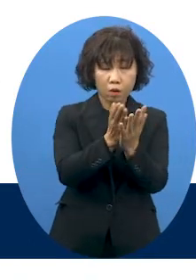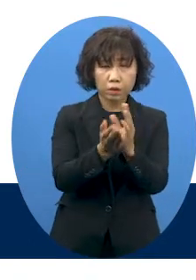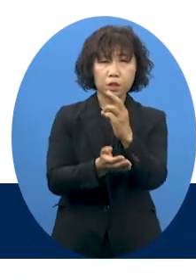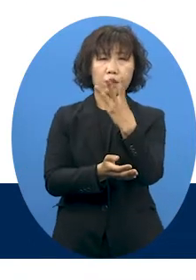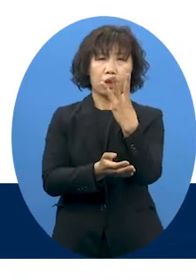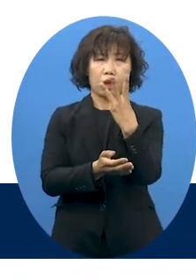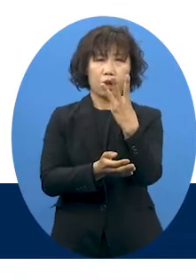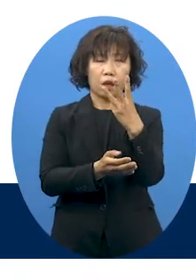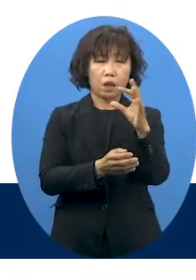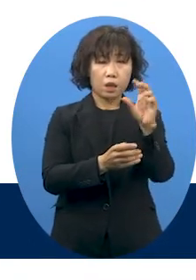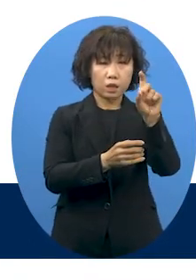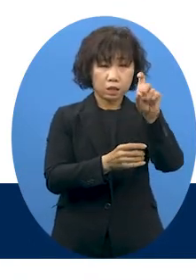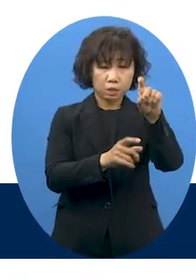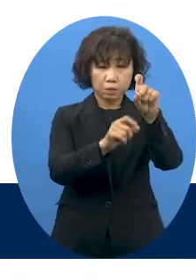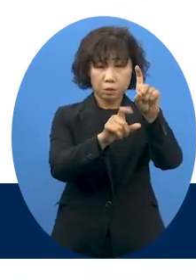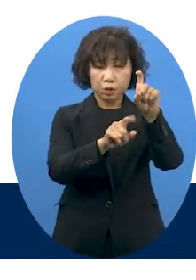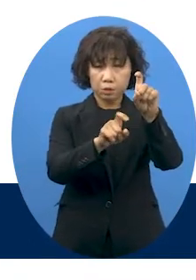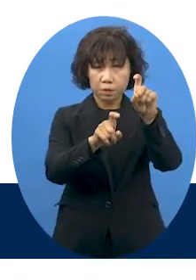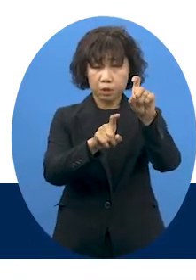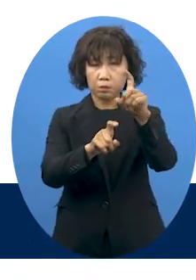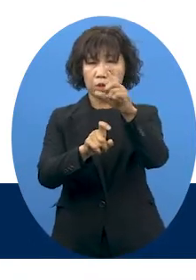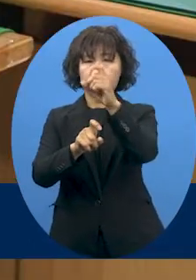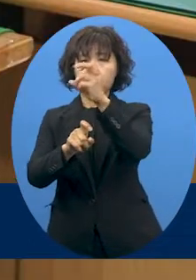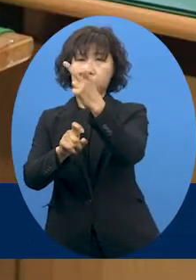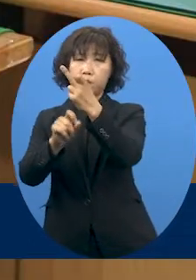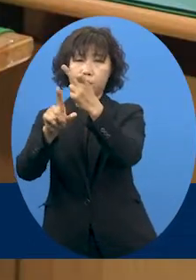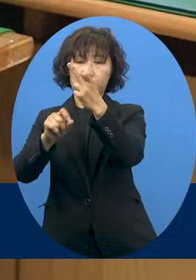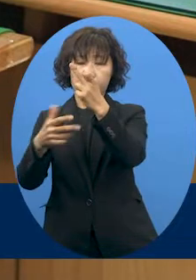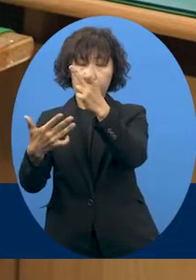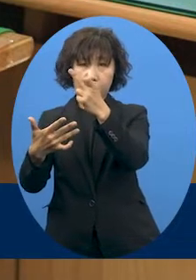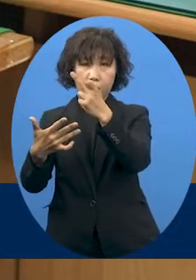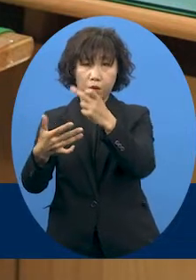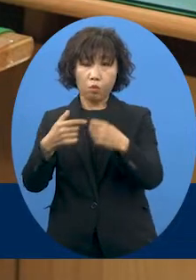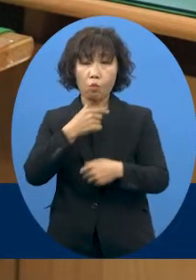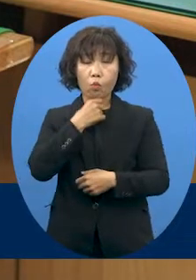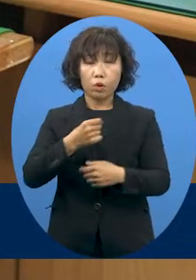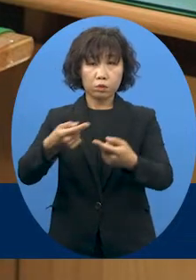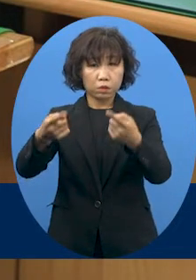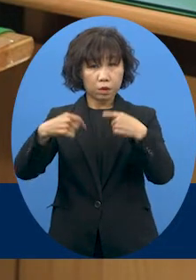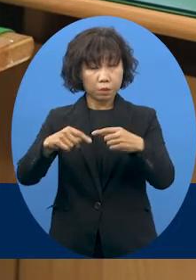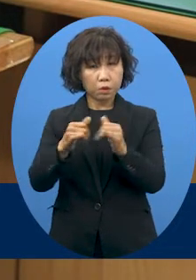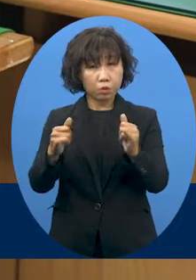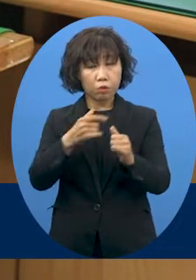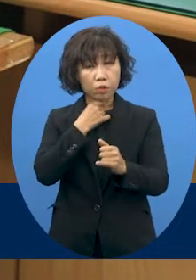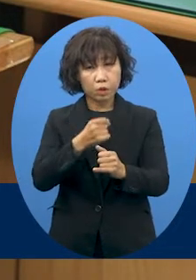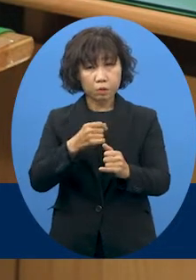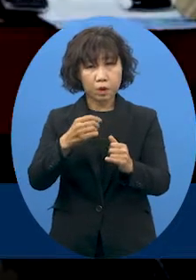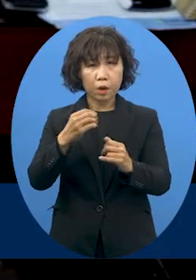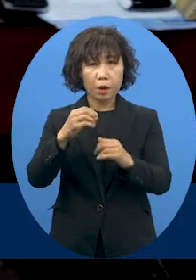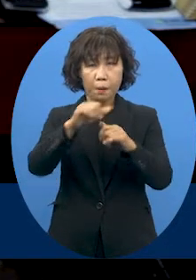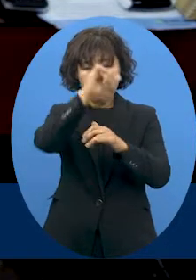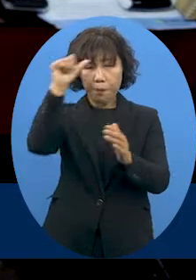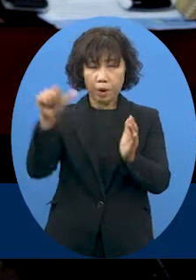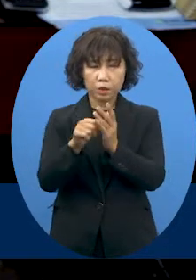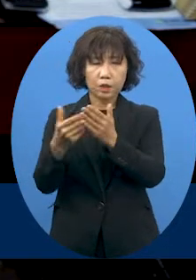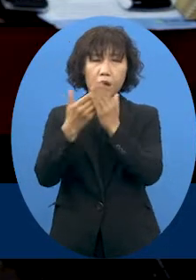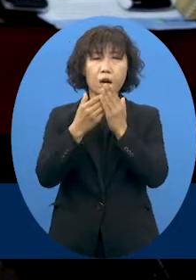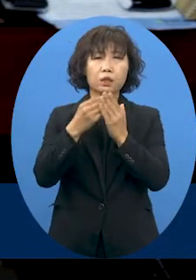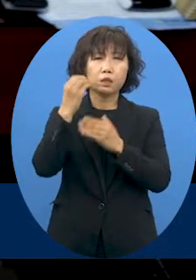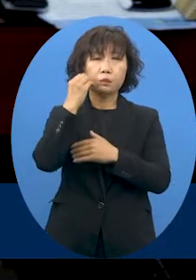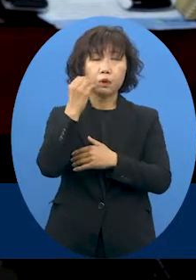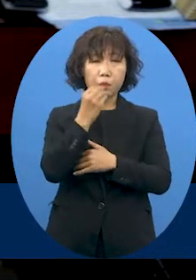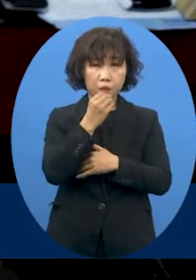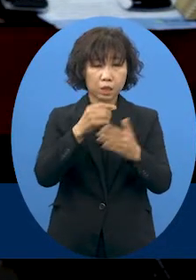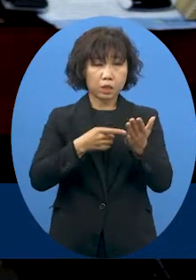오는 11월 11일부터 12월 팔에 까지 진행됩니다 수강을 희망하는 국민은 동대문구 평생학습관